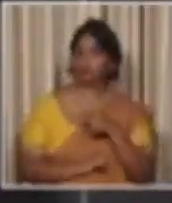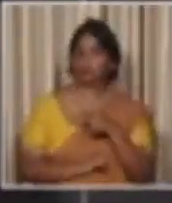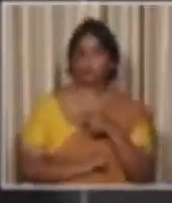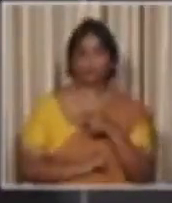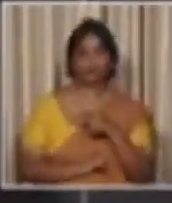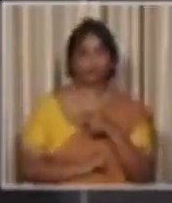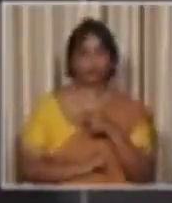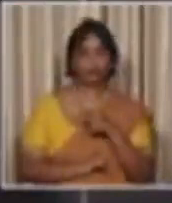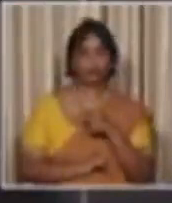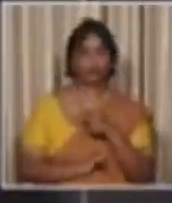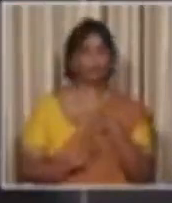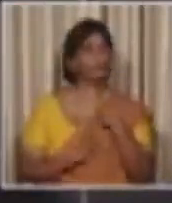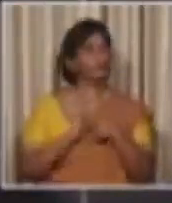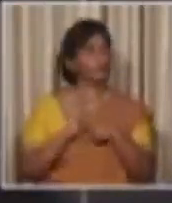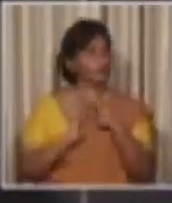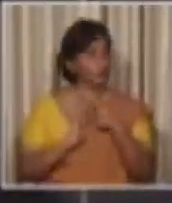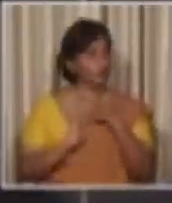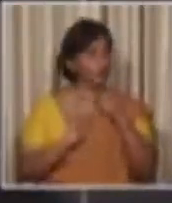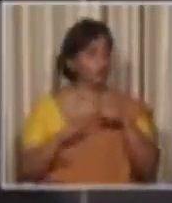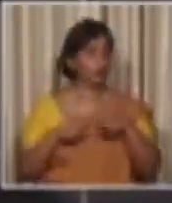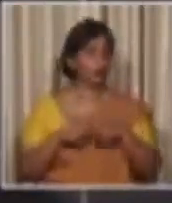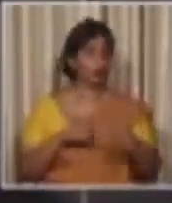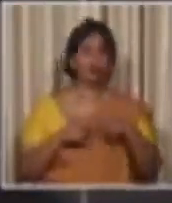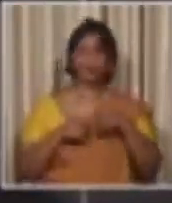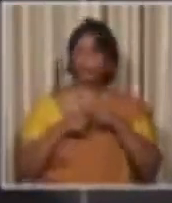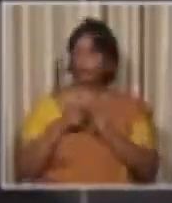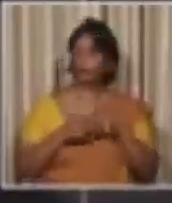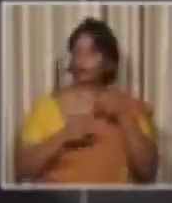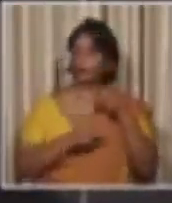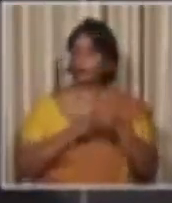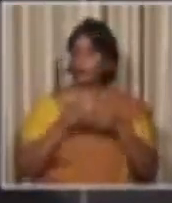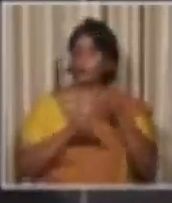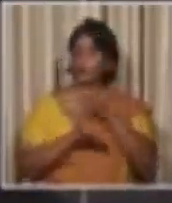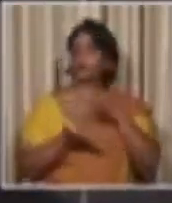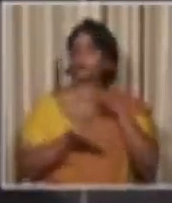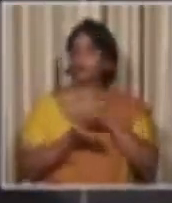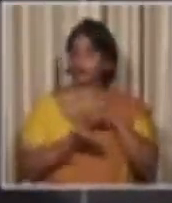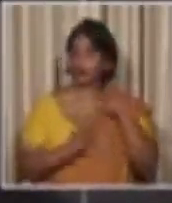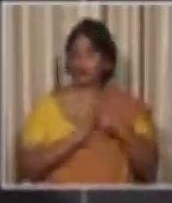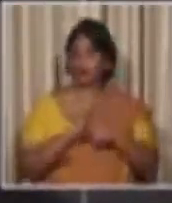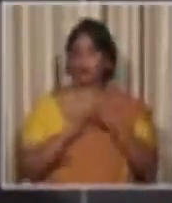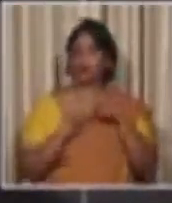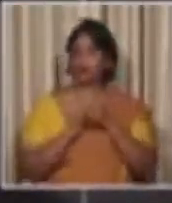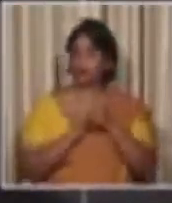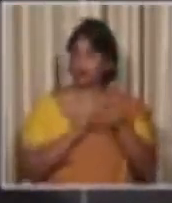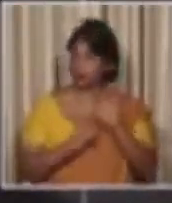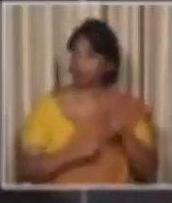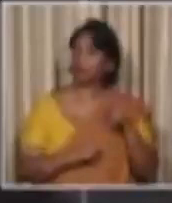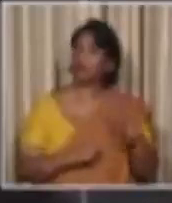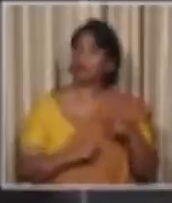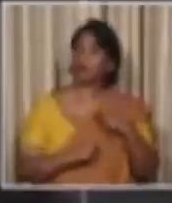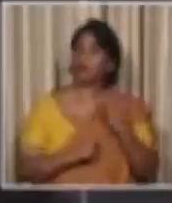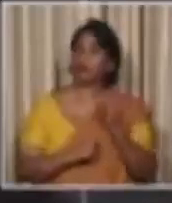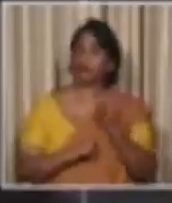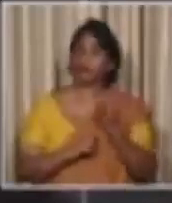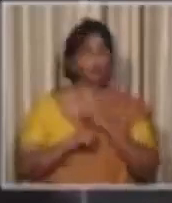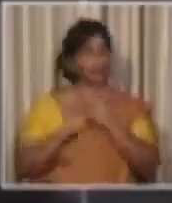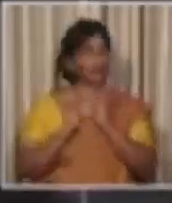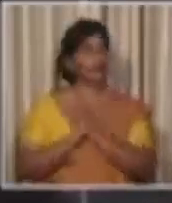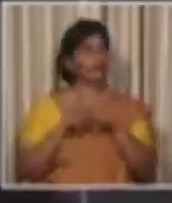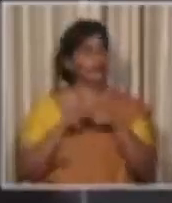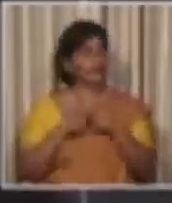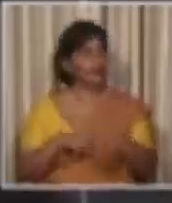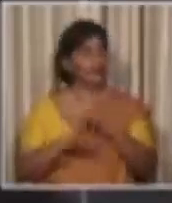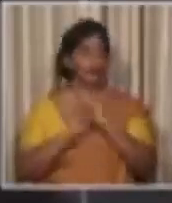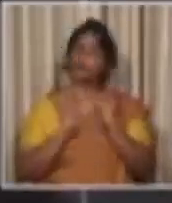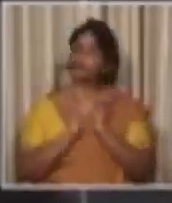කරන්න බලාපොරොත්තු වෙන්නේ ශ්‍රී ලංකාවේ දැනට කාර්මික නිෂ්පාදිත කේන්ද්‍රස්ථානයක් ශ්‍රී ලංකාව කරන්න නම් අපේ ප්‍රාග්ධන පිරිවැය සහ